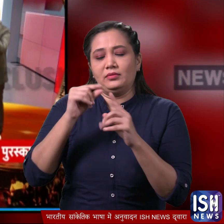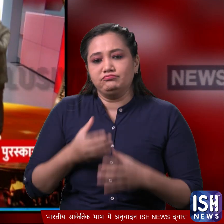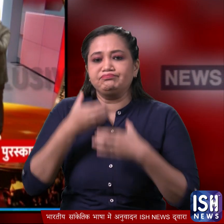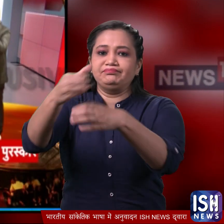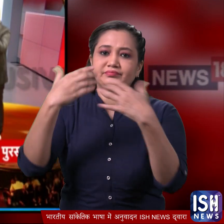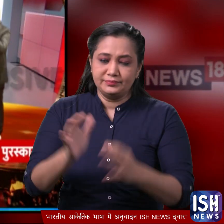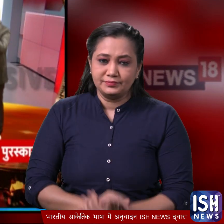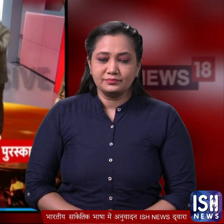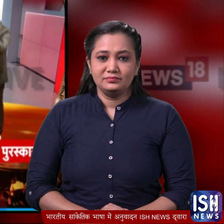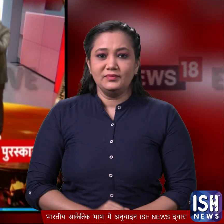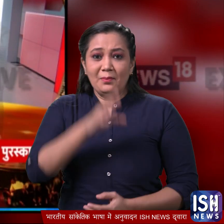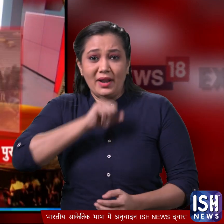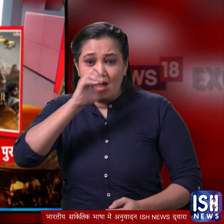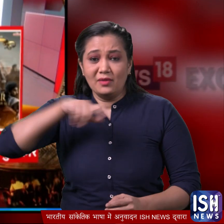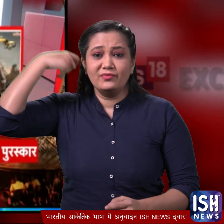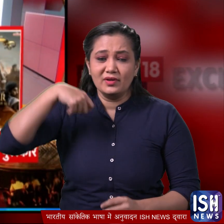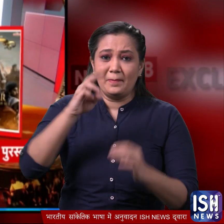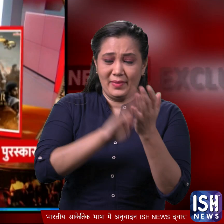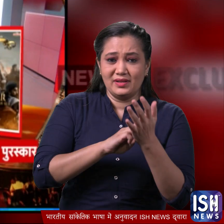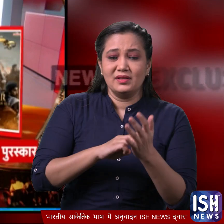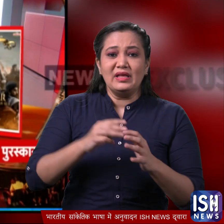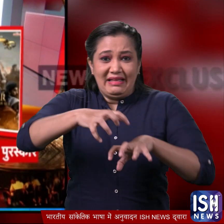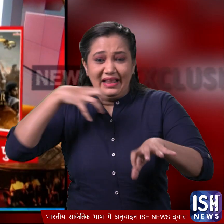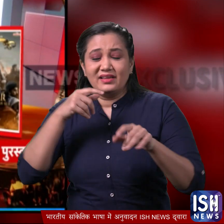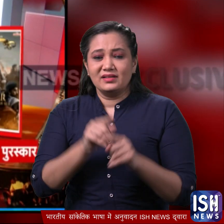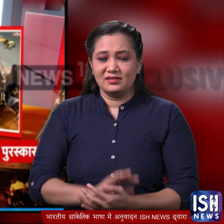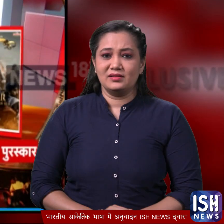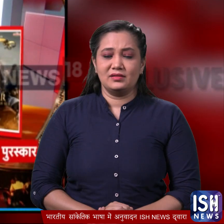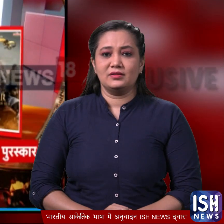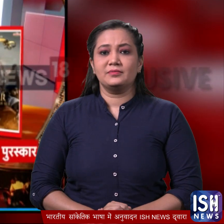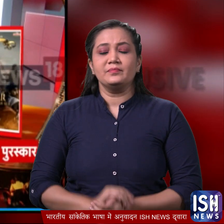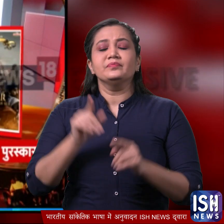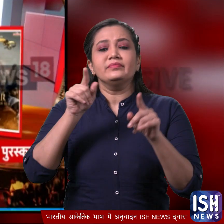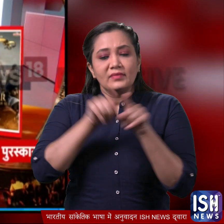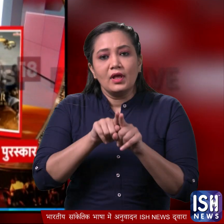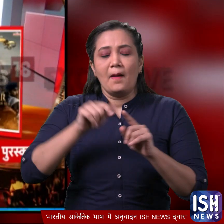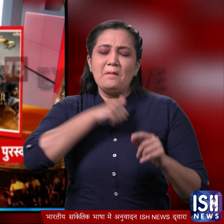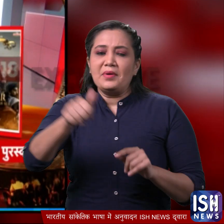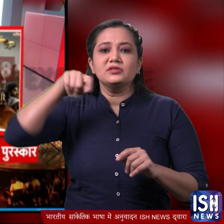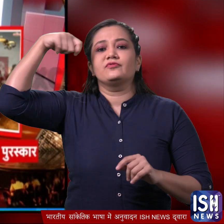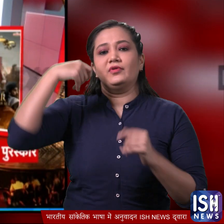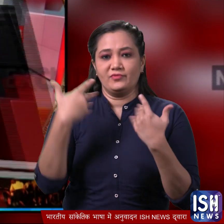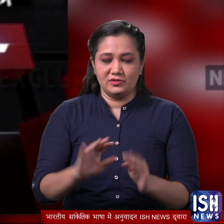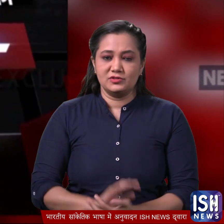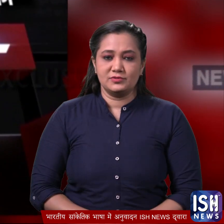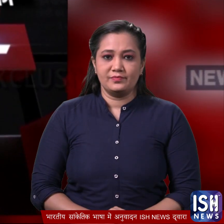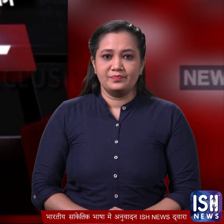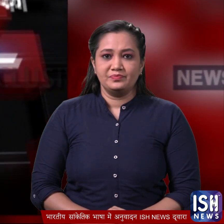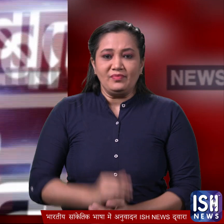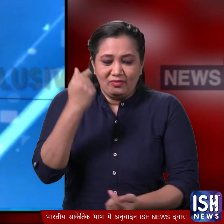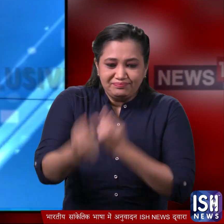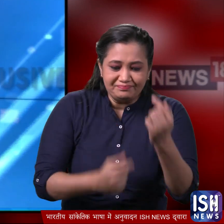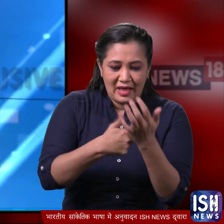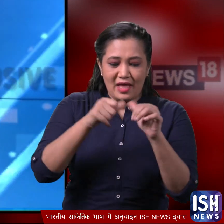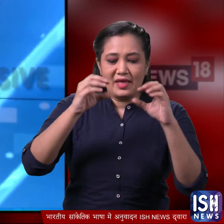को दिया गया। इसके अलावा मलयालम फिल्म मरक्कर लायन ऑफ द अरेबियन सी को बेस्ट फिल्म का अवार्ड दिया गया।